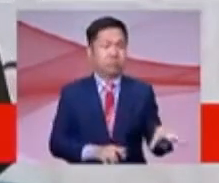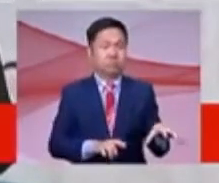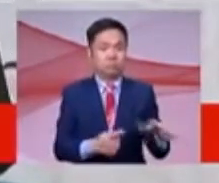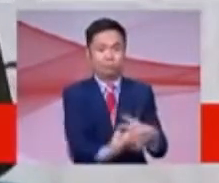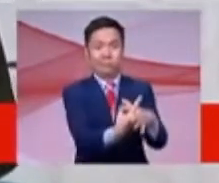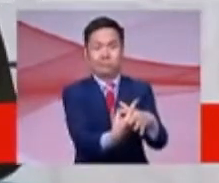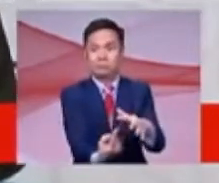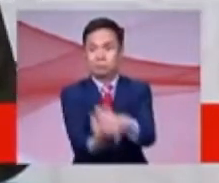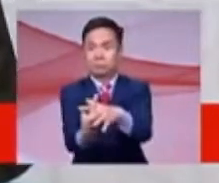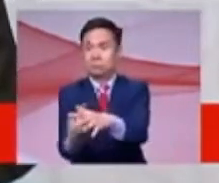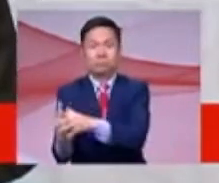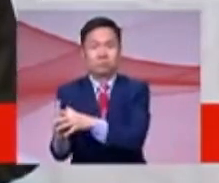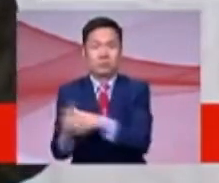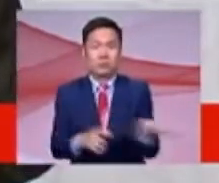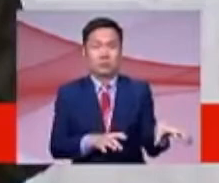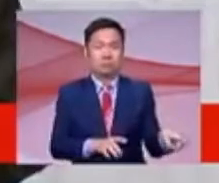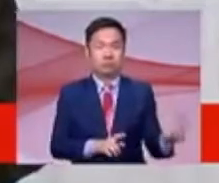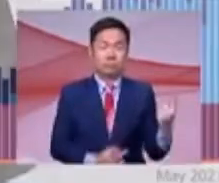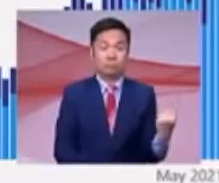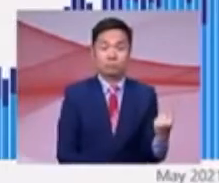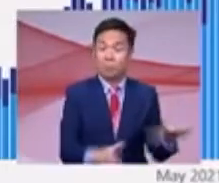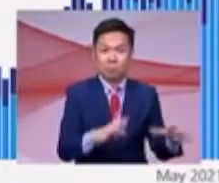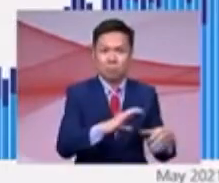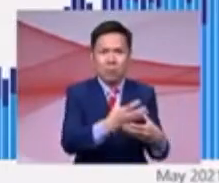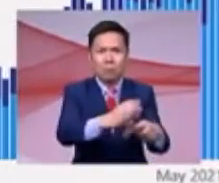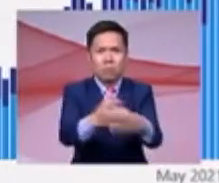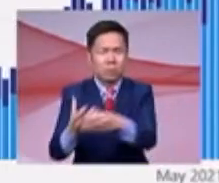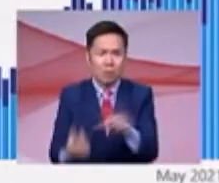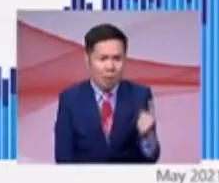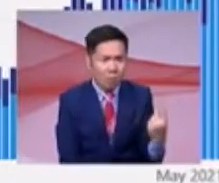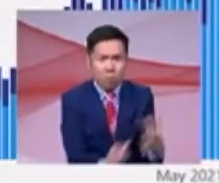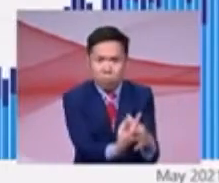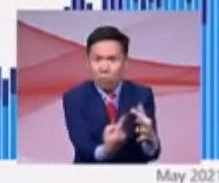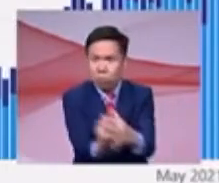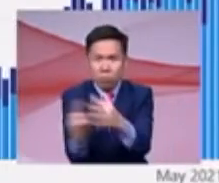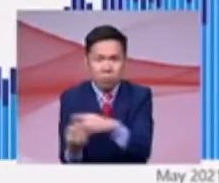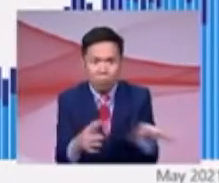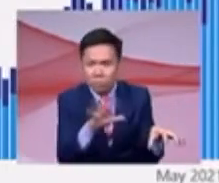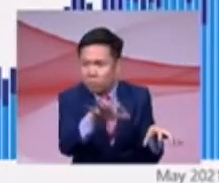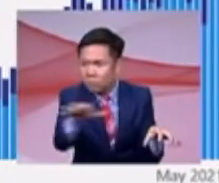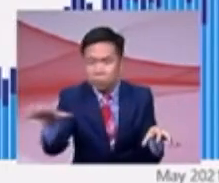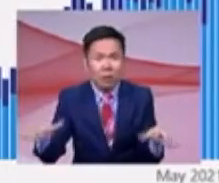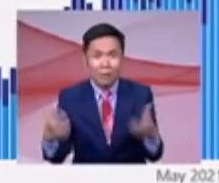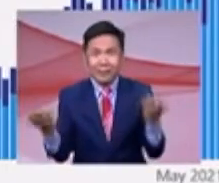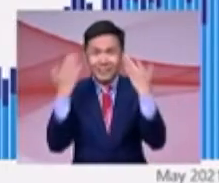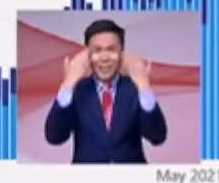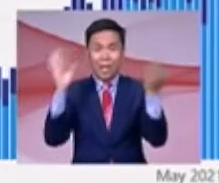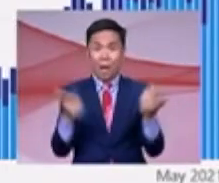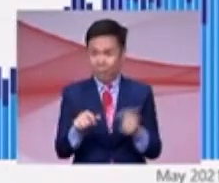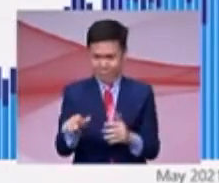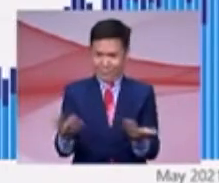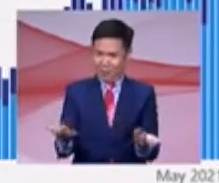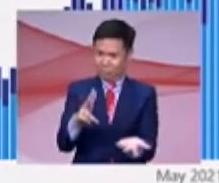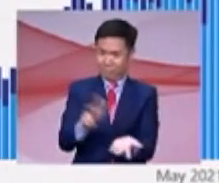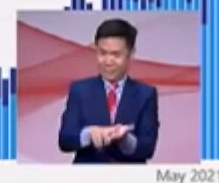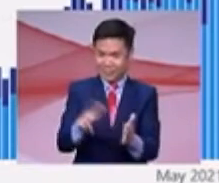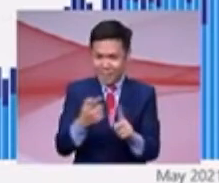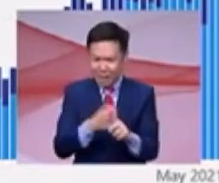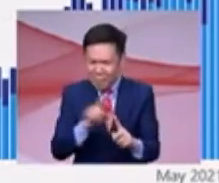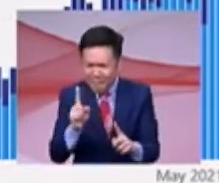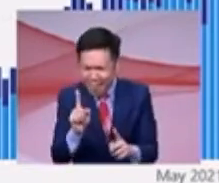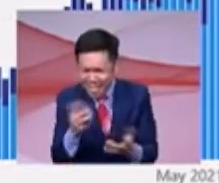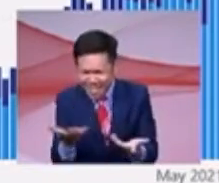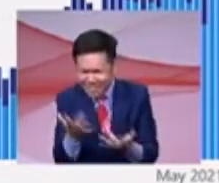di kalangan warga negara. Apa maksud sporadik? Maksud dia kita tak tahu kita dapat jangkitan di mana. Dan inilah kita